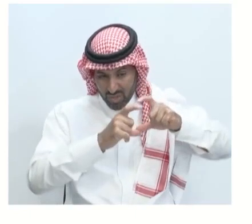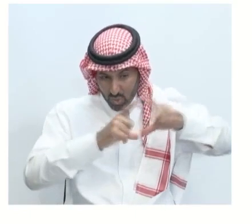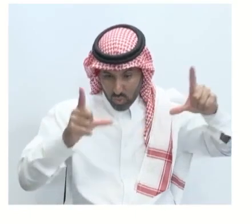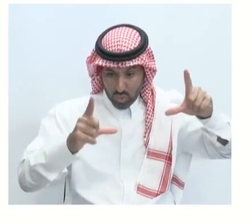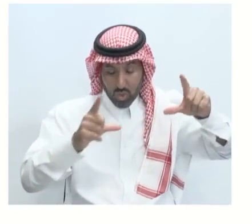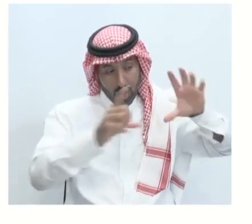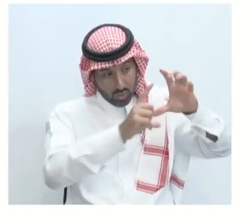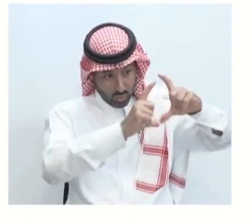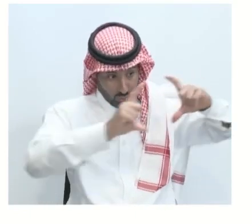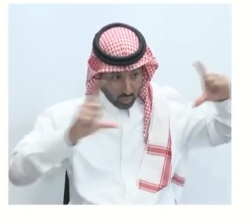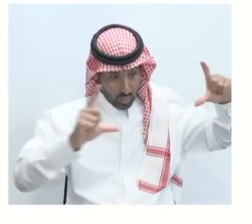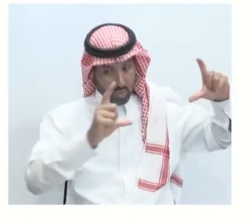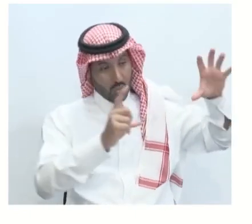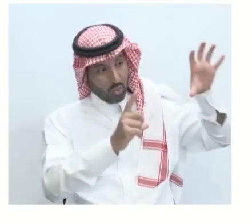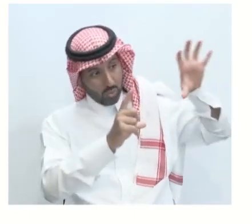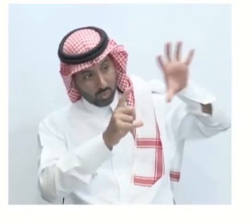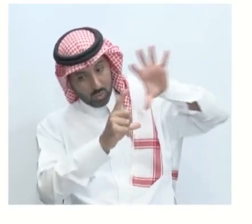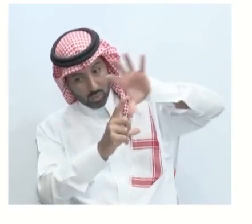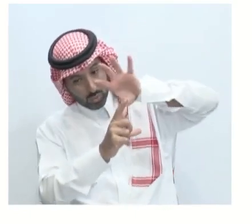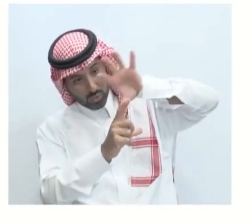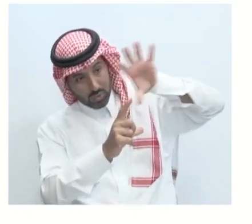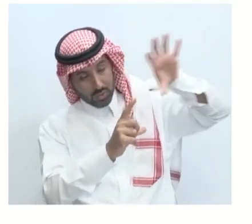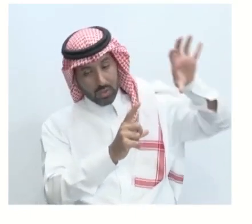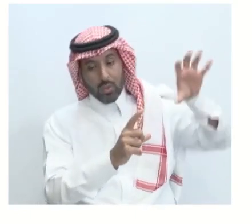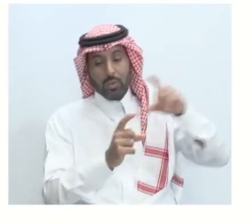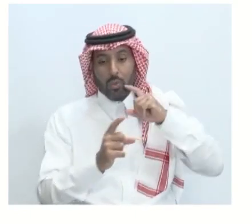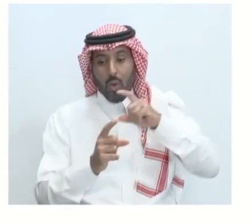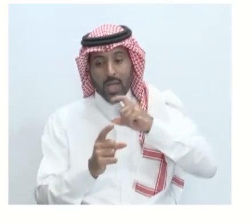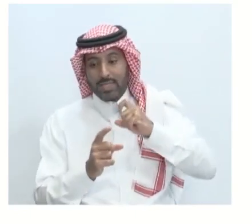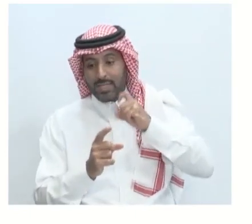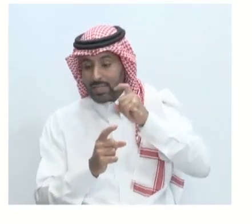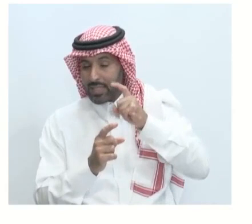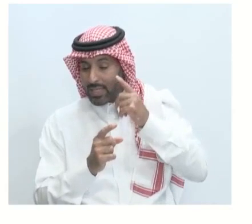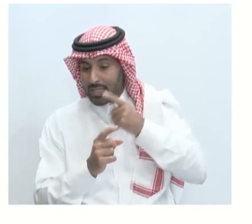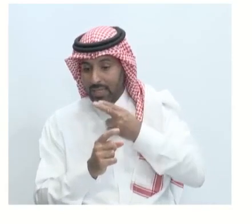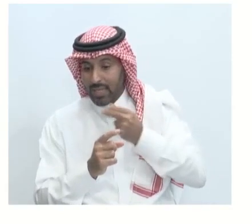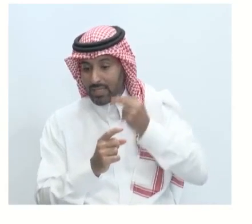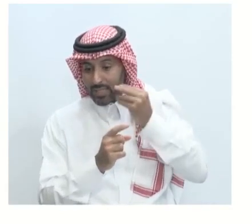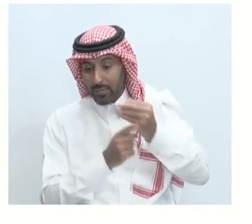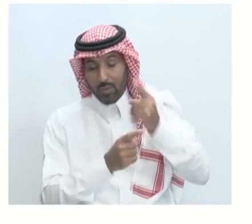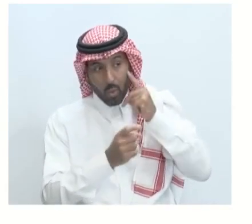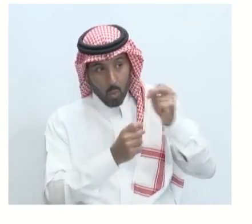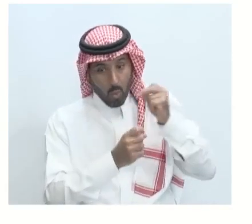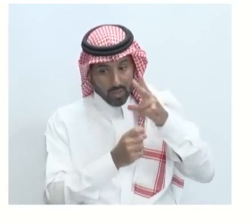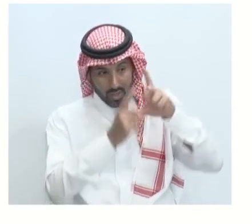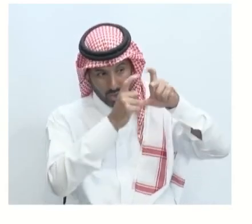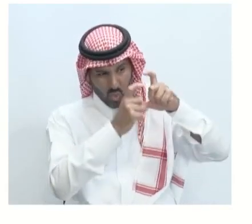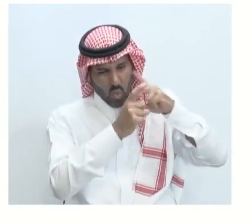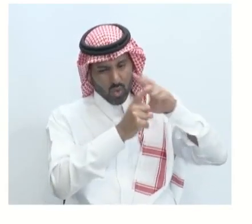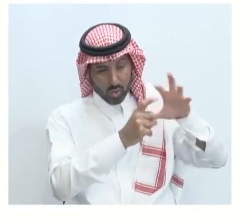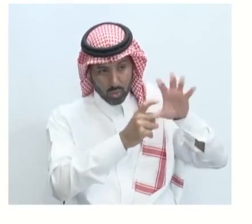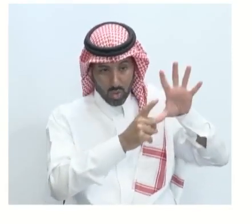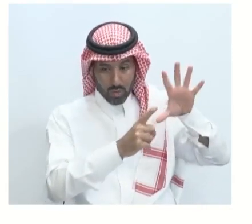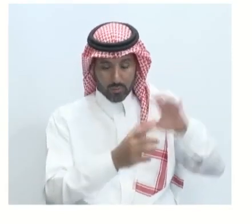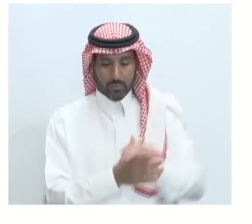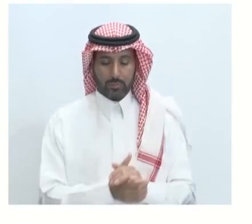التلسكوب الراديوي يحسم من قوه التفريق لذا عزيزي الطالب